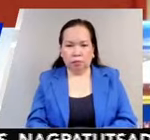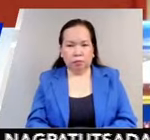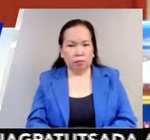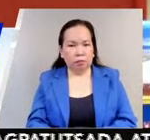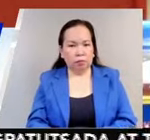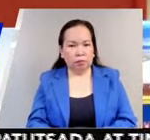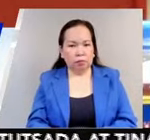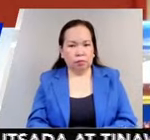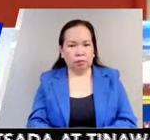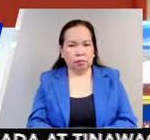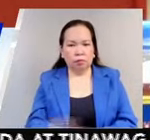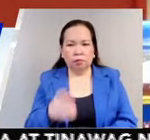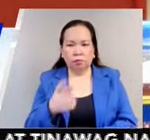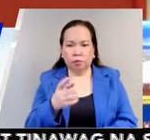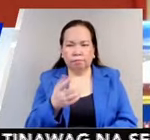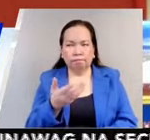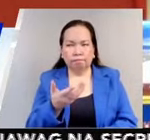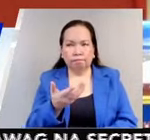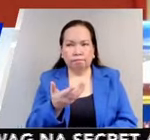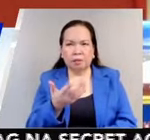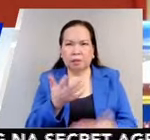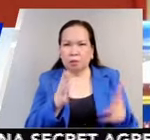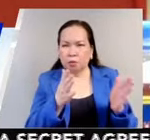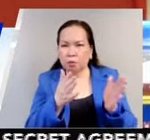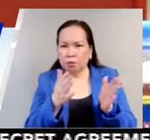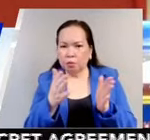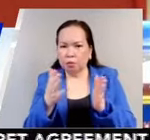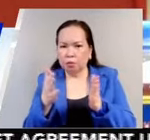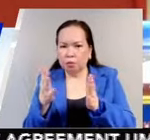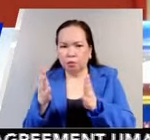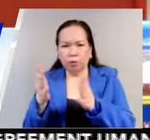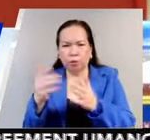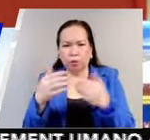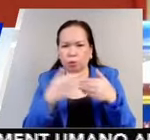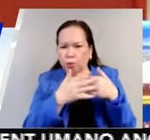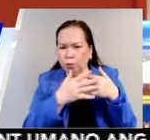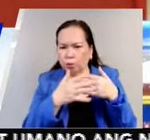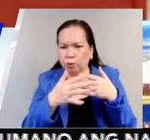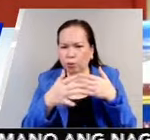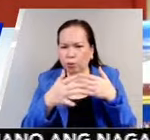fearing towards a more